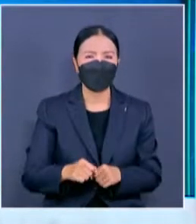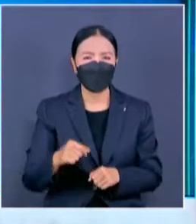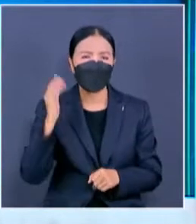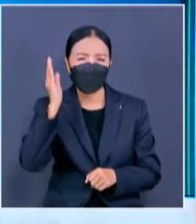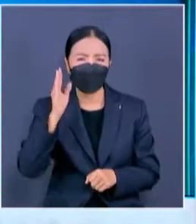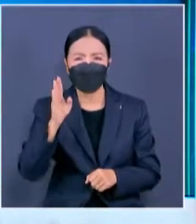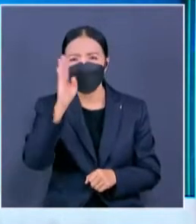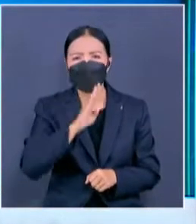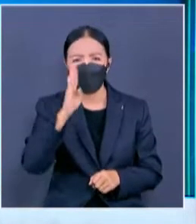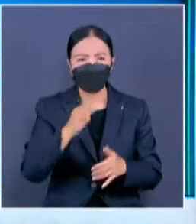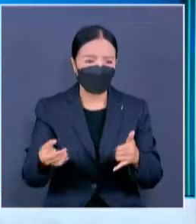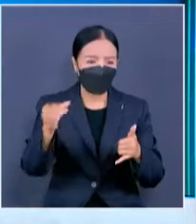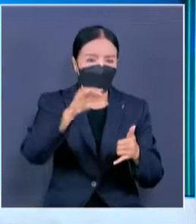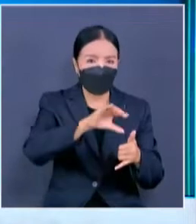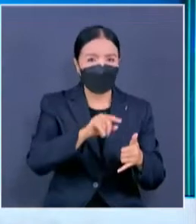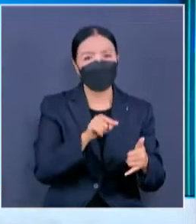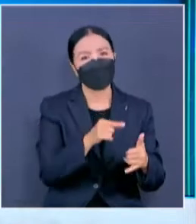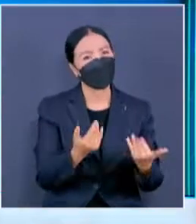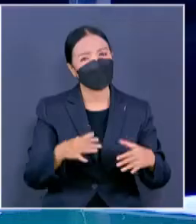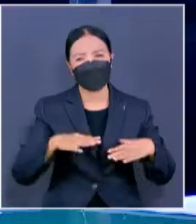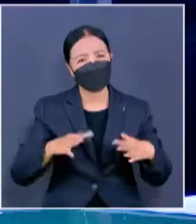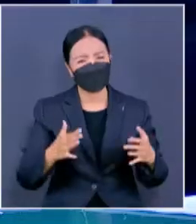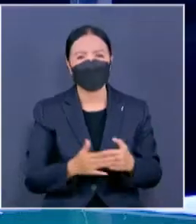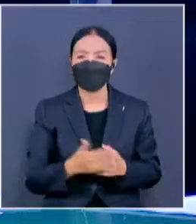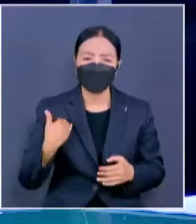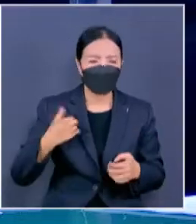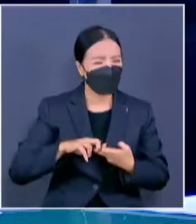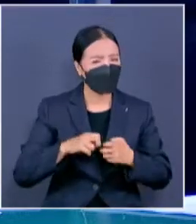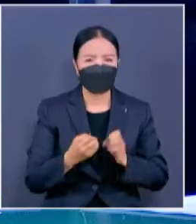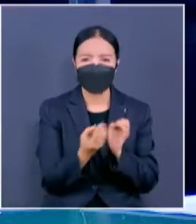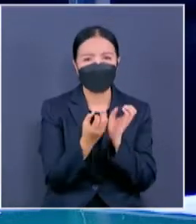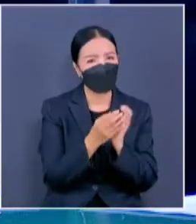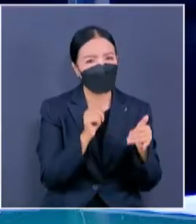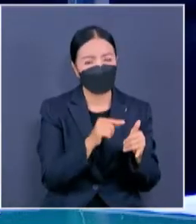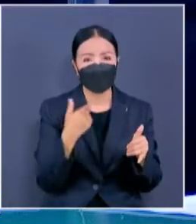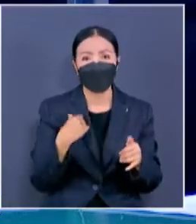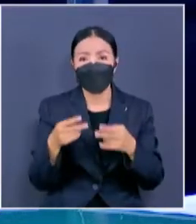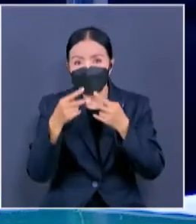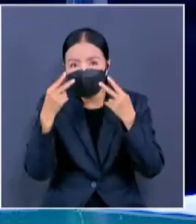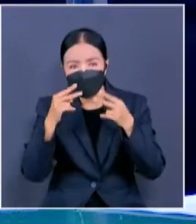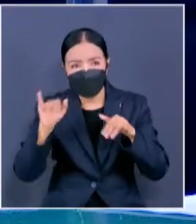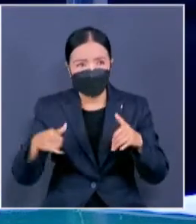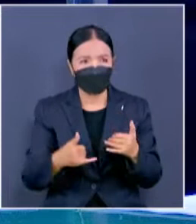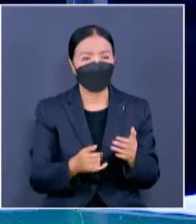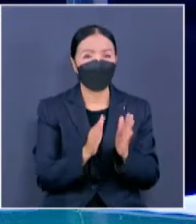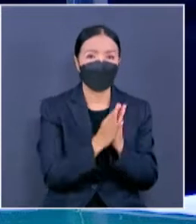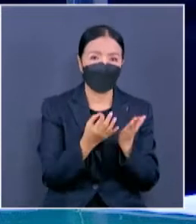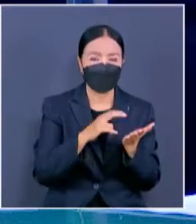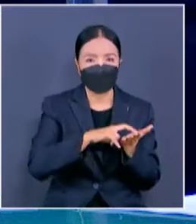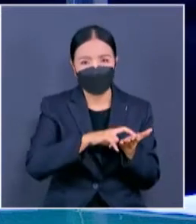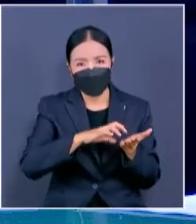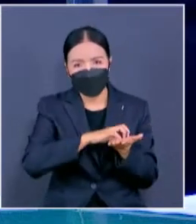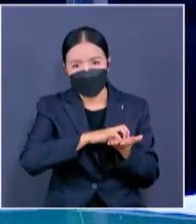เธอเนี่ยเรียกว่าเธอแทบจะไม่ได้พักเลยนะคะเพราะว่ามีเรื่องเกิดขึ้นกับเธออีกแล้วมีมิจฉาชีพเข้ามาแฮก Facebook แฮ